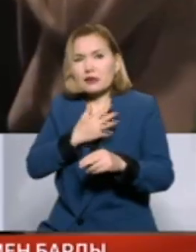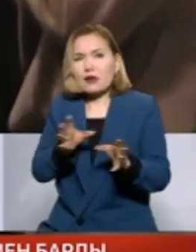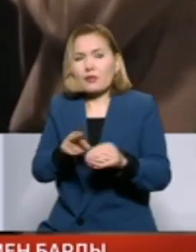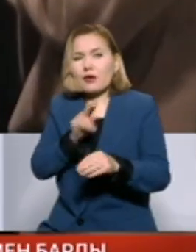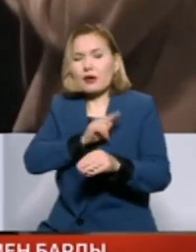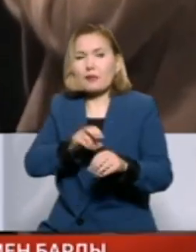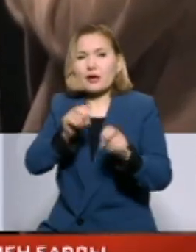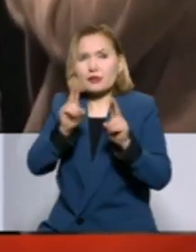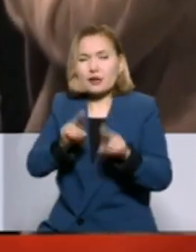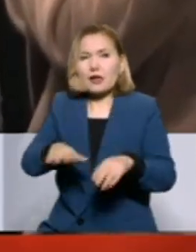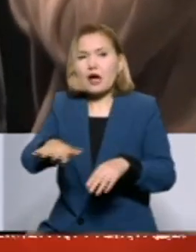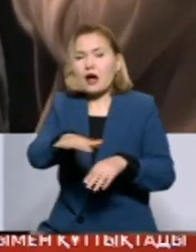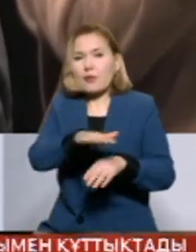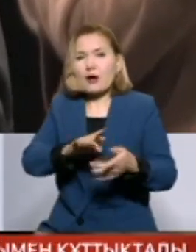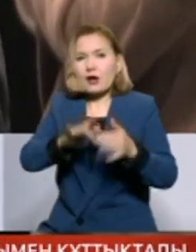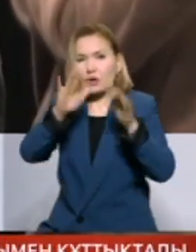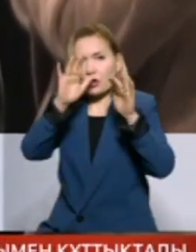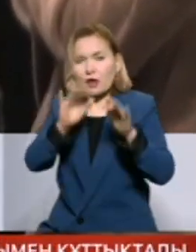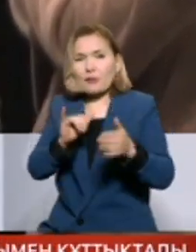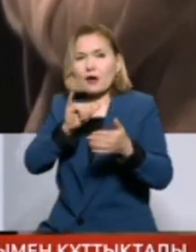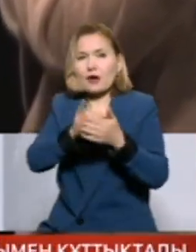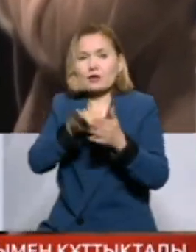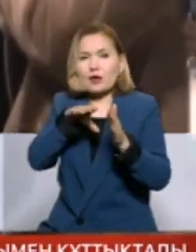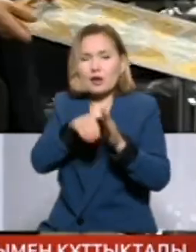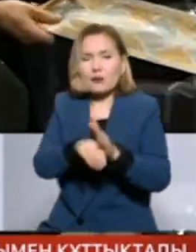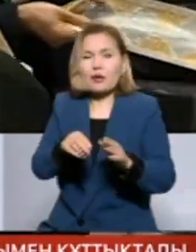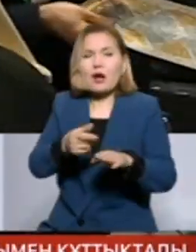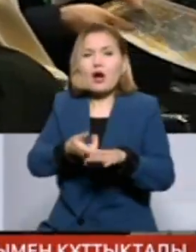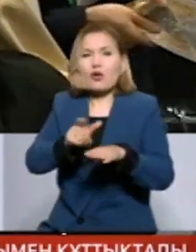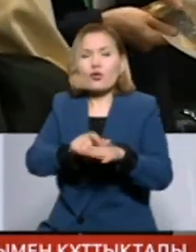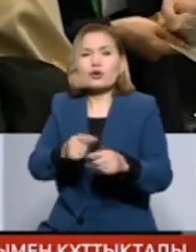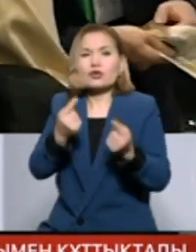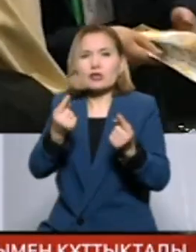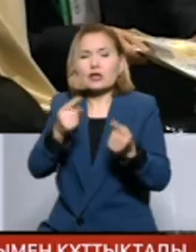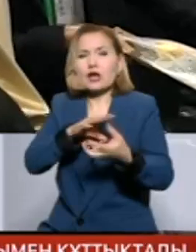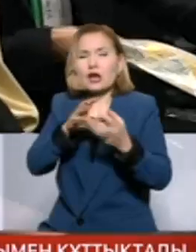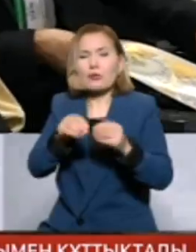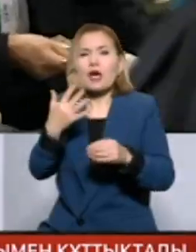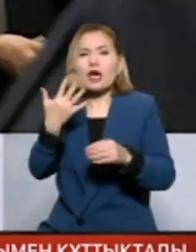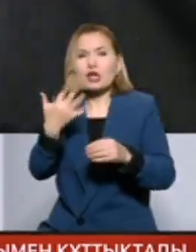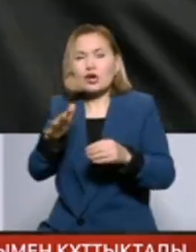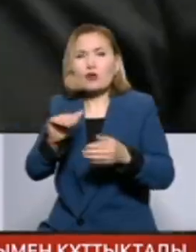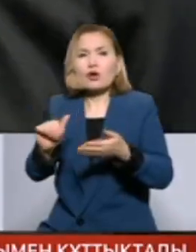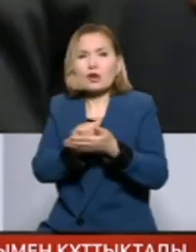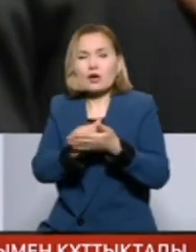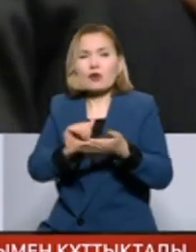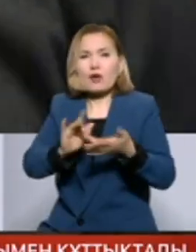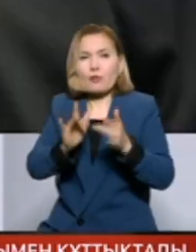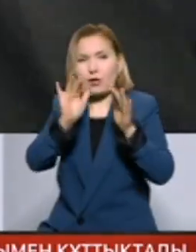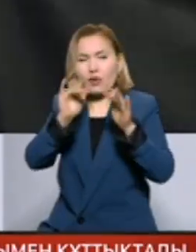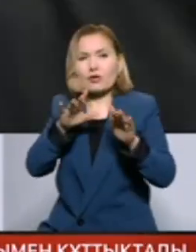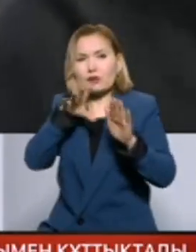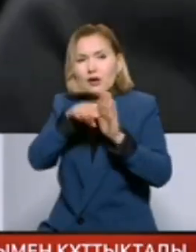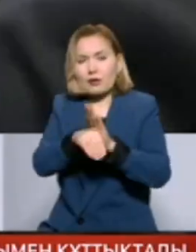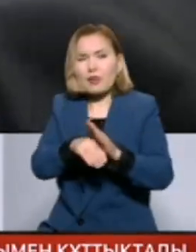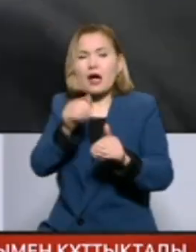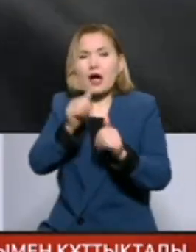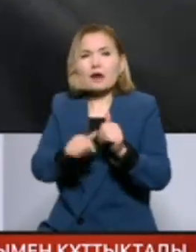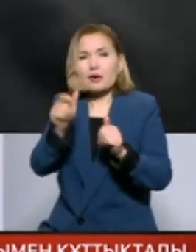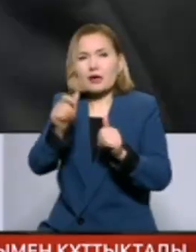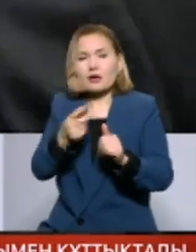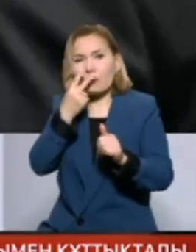Қазір арнайы порталға ондаған жылдар бойы жиналған 52 мыңнан аса геологиялық есептер қойылған. Кез келген адам онымен еркін таныса